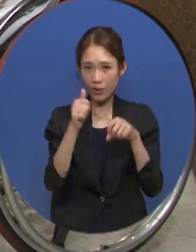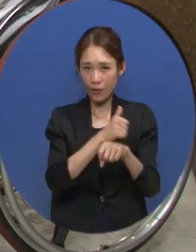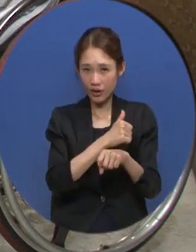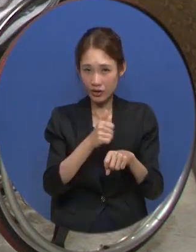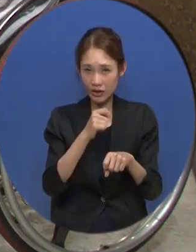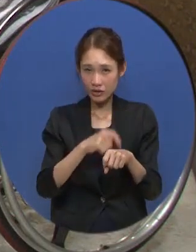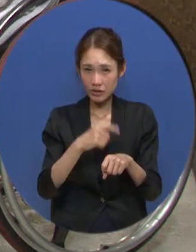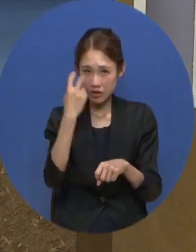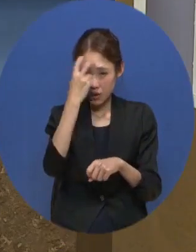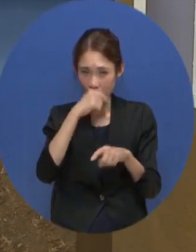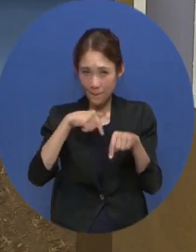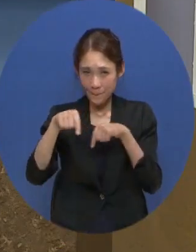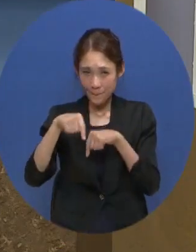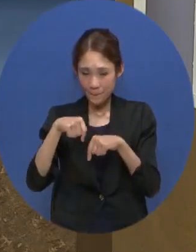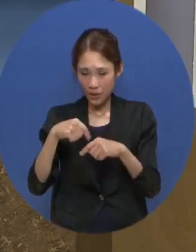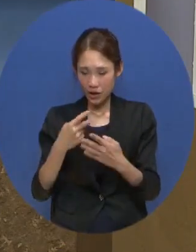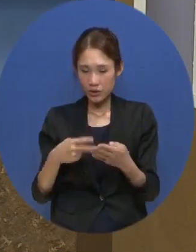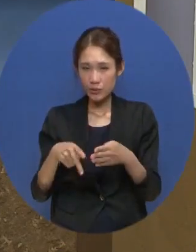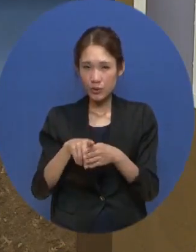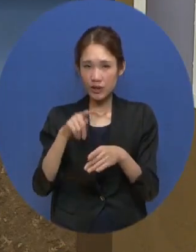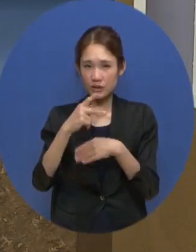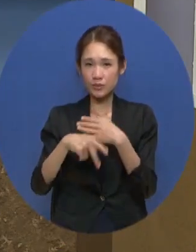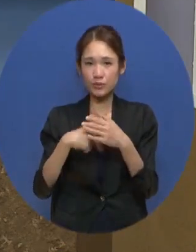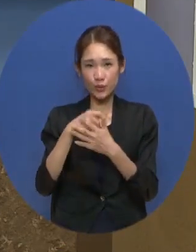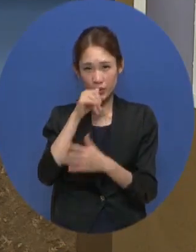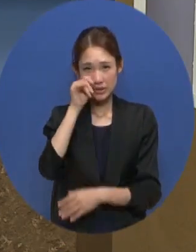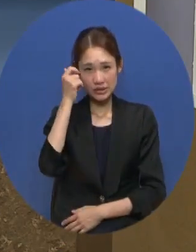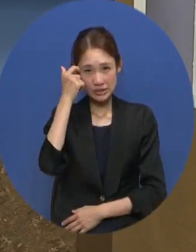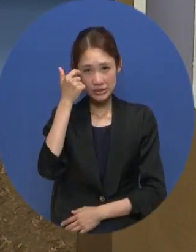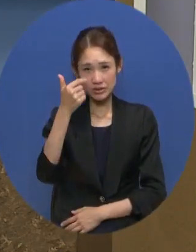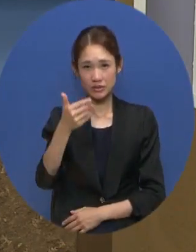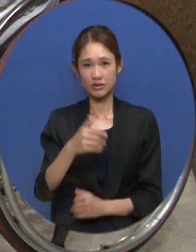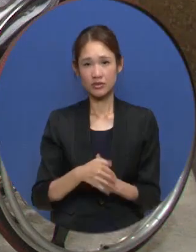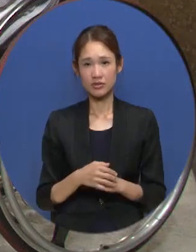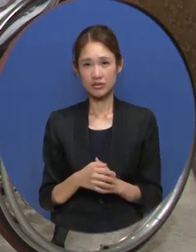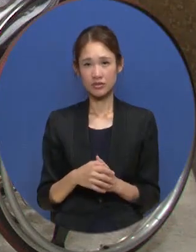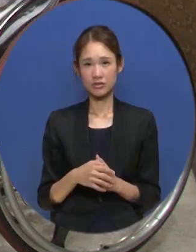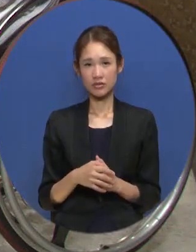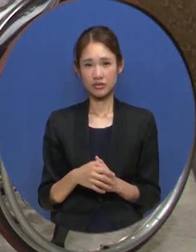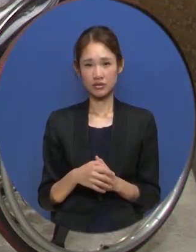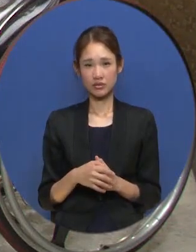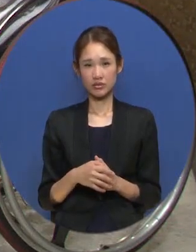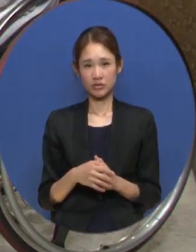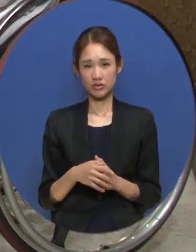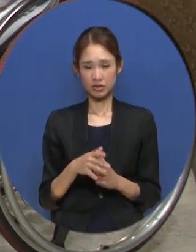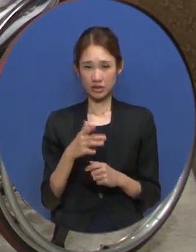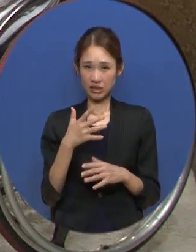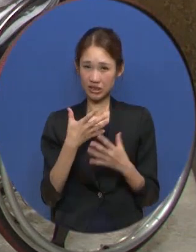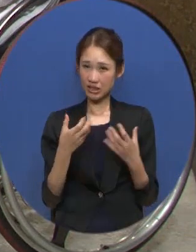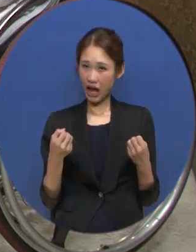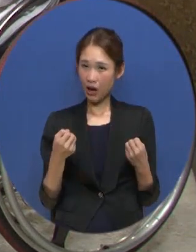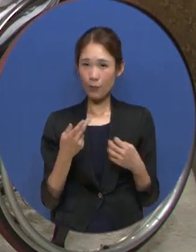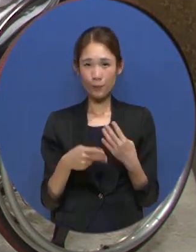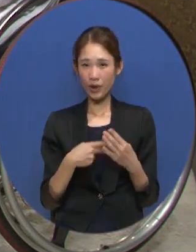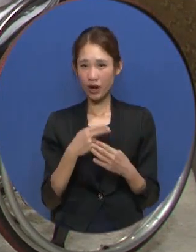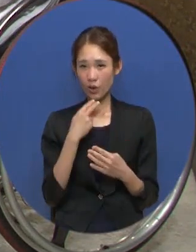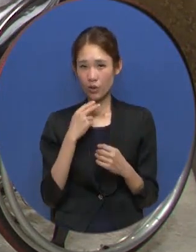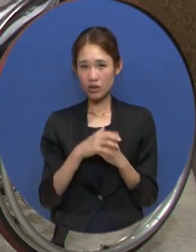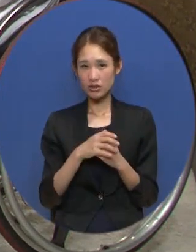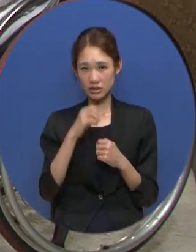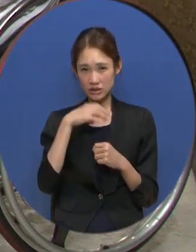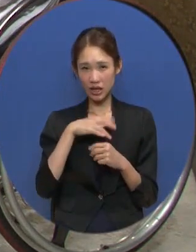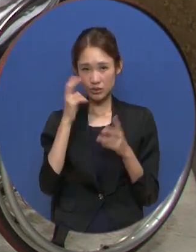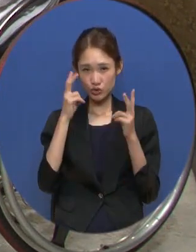관리 감독하기 위한 네. 시스템이 따로 있으신가요? 별도의 시스템은 없습니다. 그러면 예. 그냥